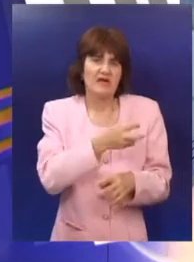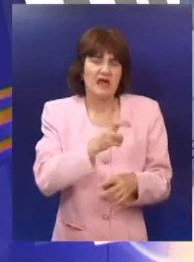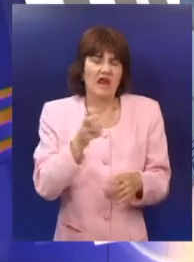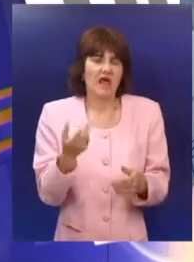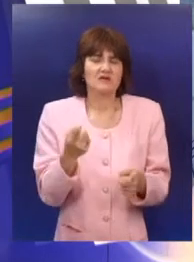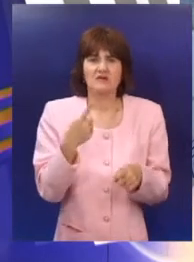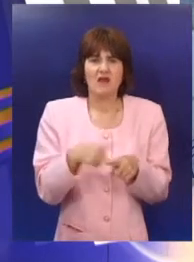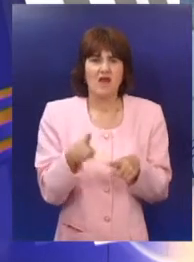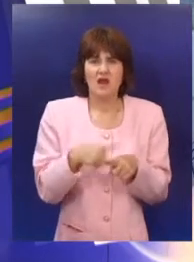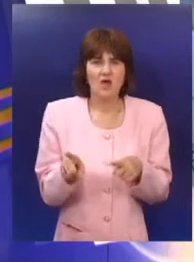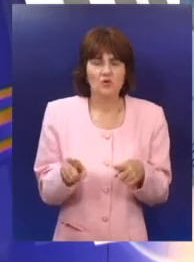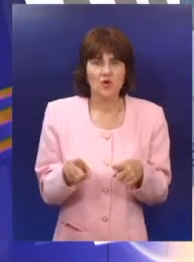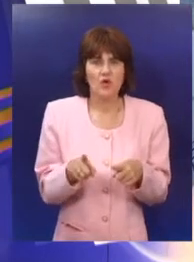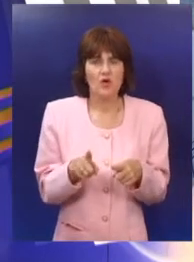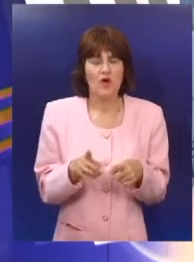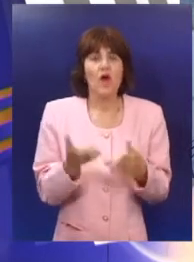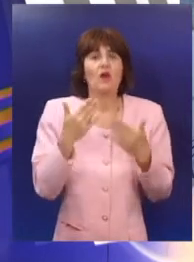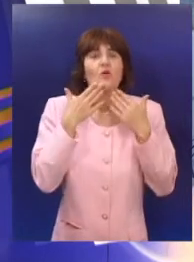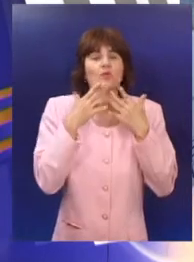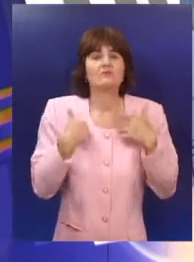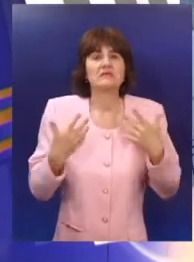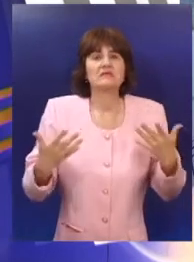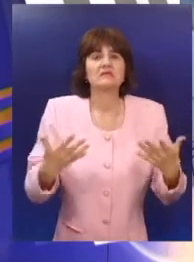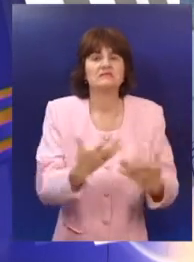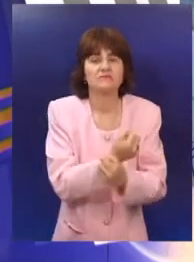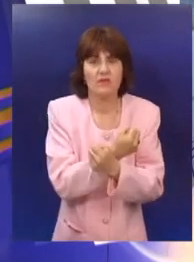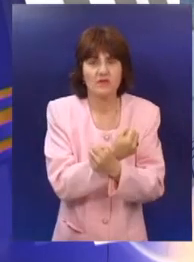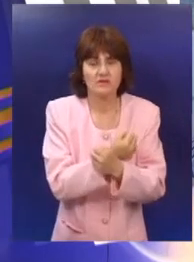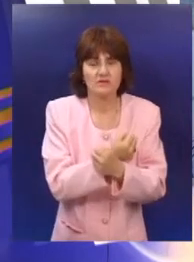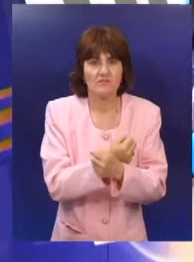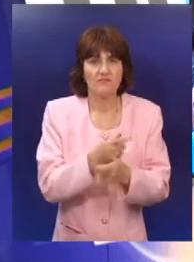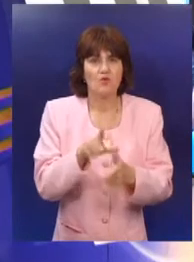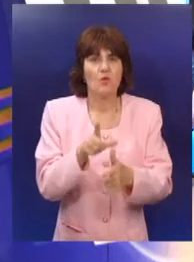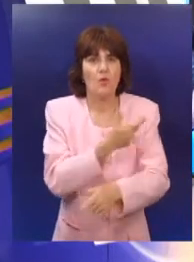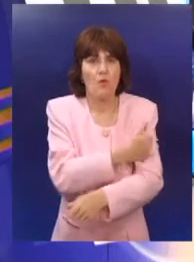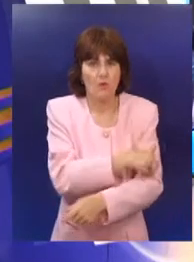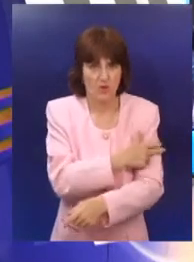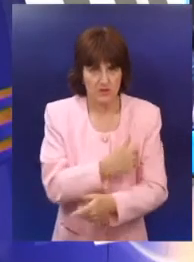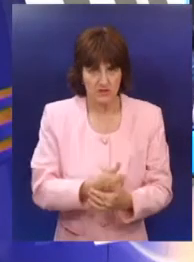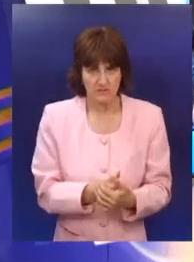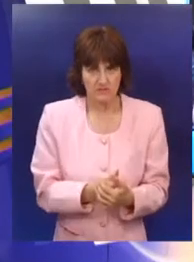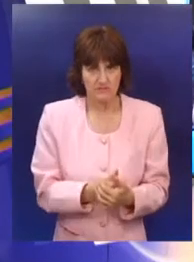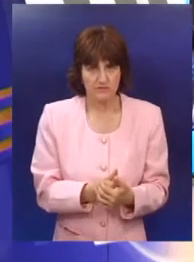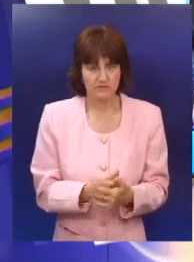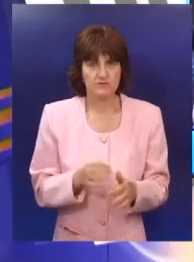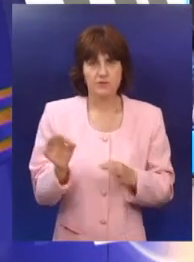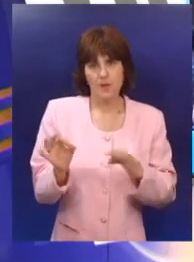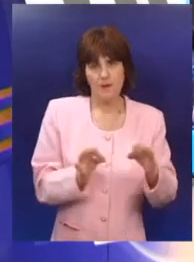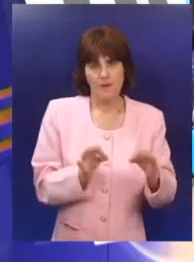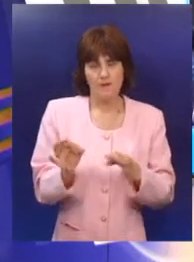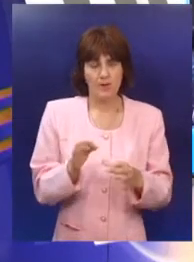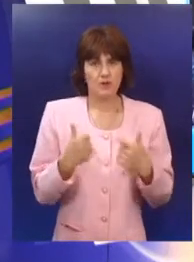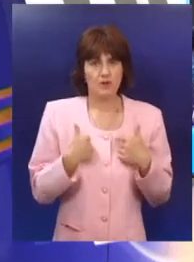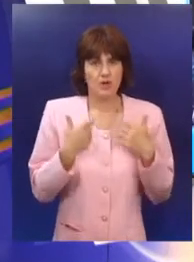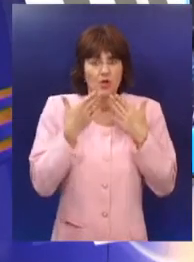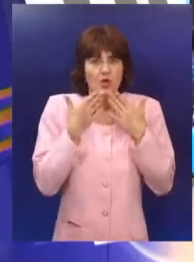raznim sredstvima koji prežive, znači pokušaj koji stižu kod nas u bolnicu. Proces izlečenja osoba